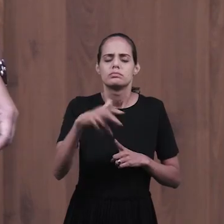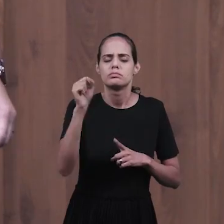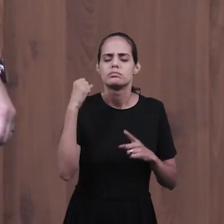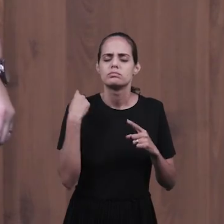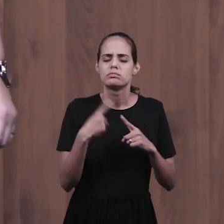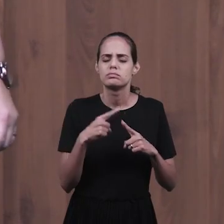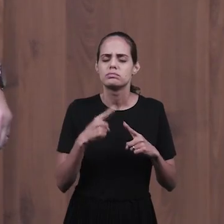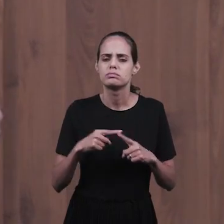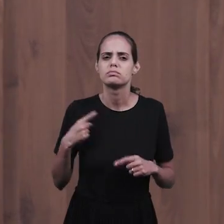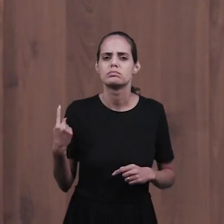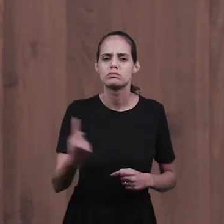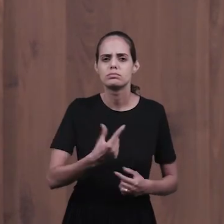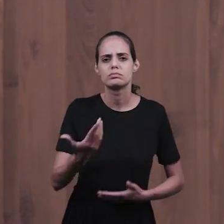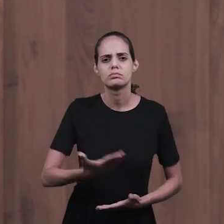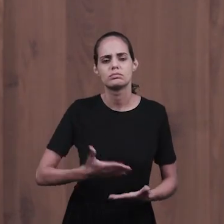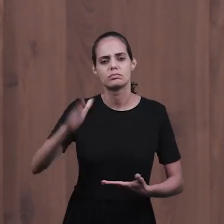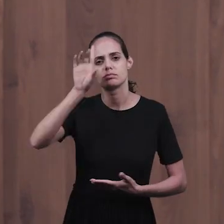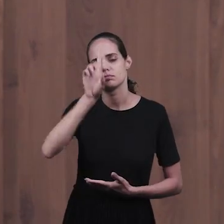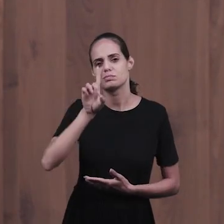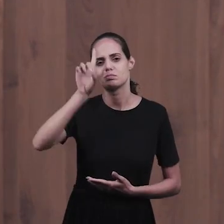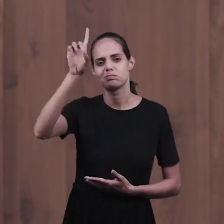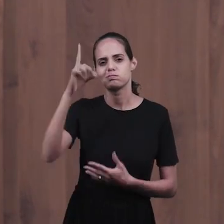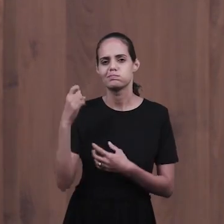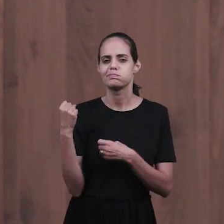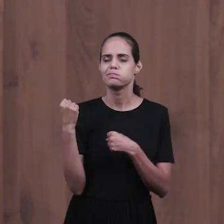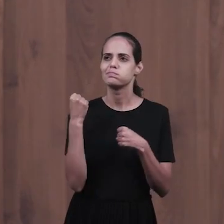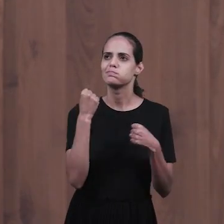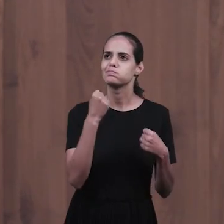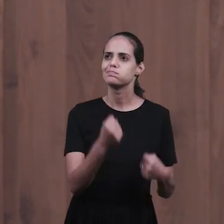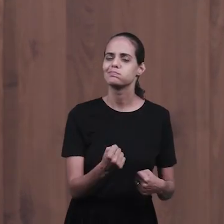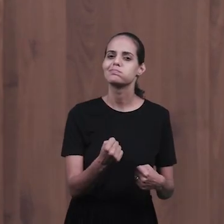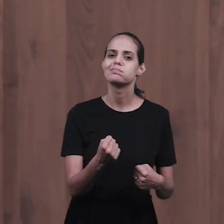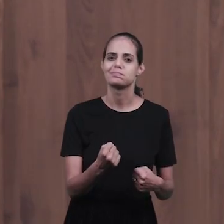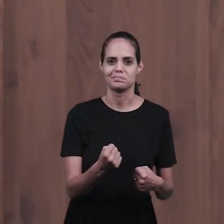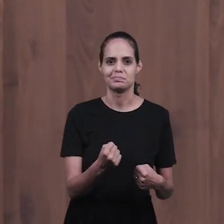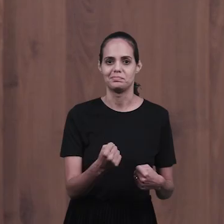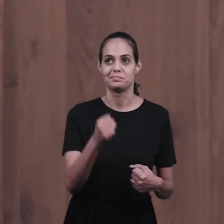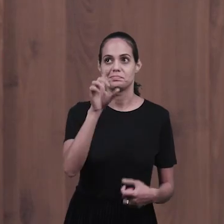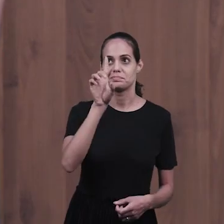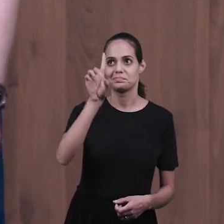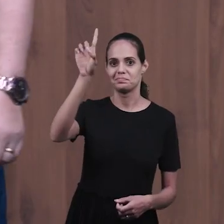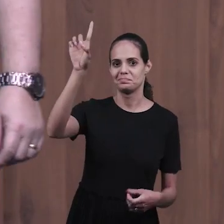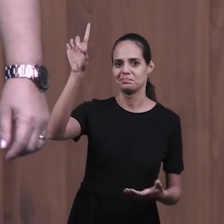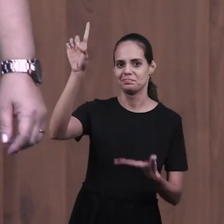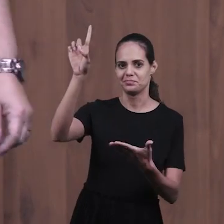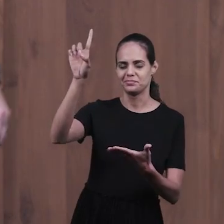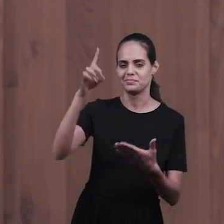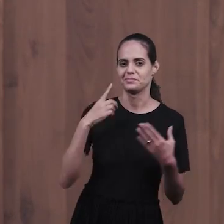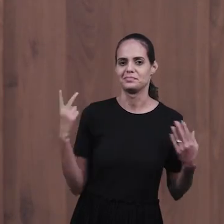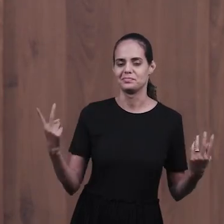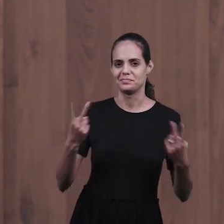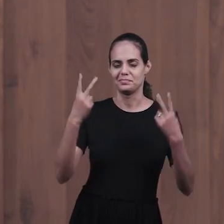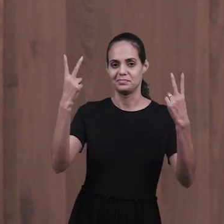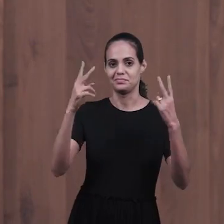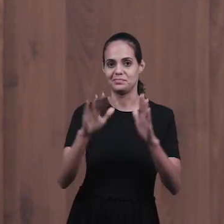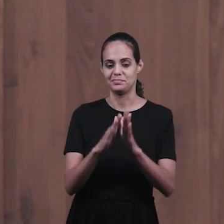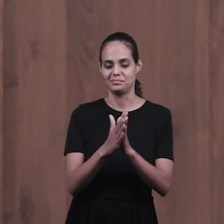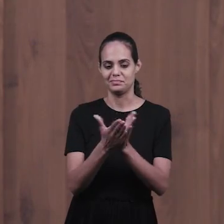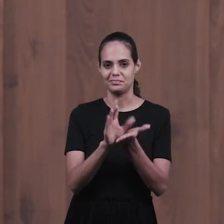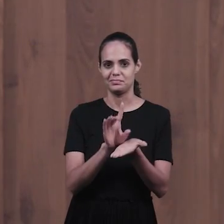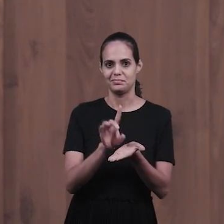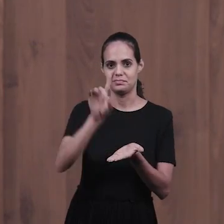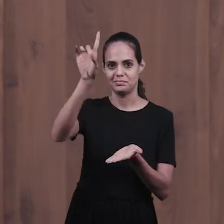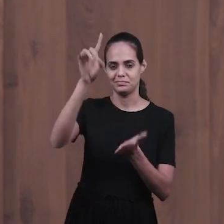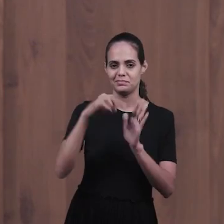nous servons un Dieu tout-puissant, au Dieu de victoire. La parole du Seigneur dit,